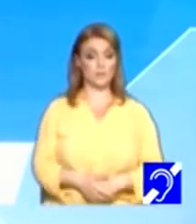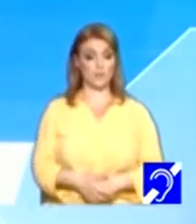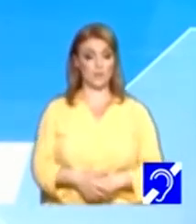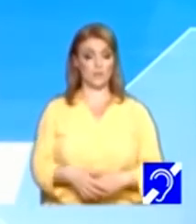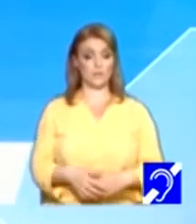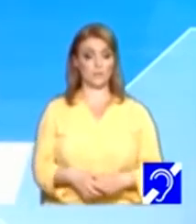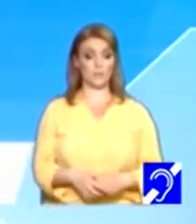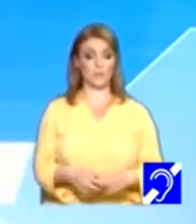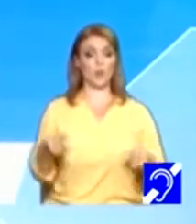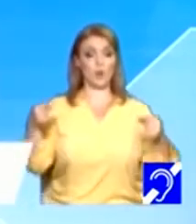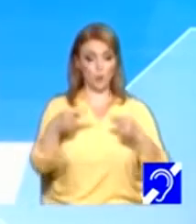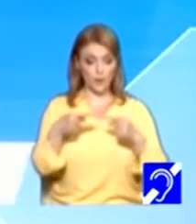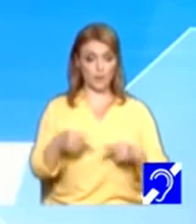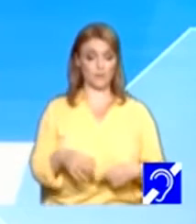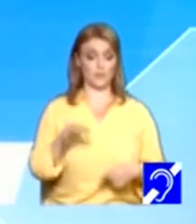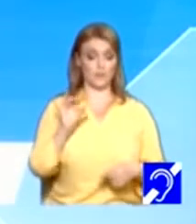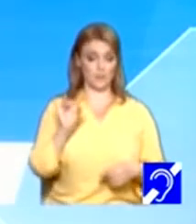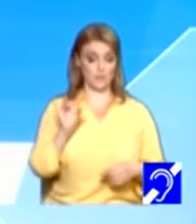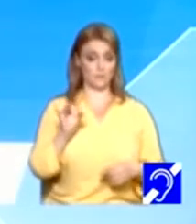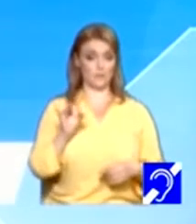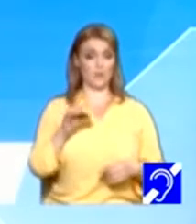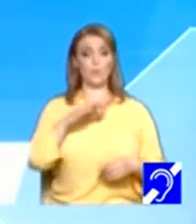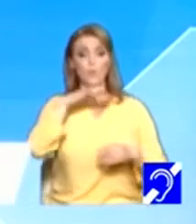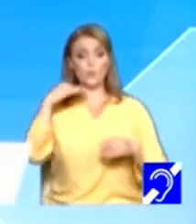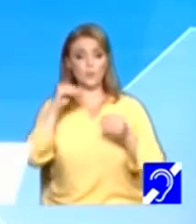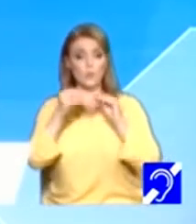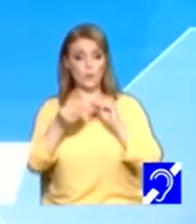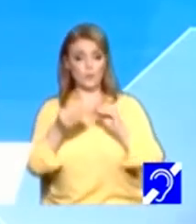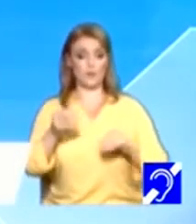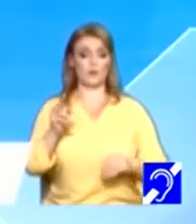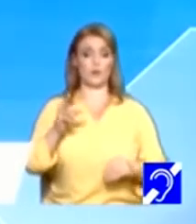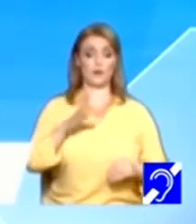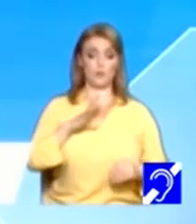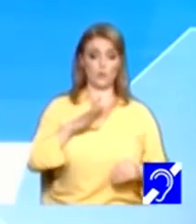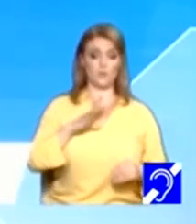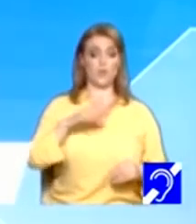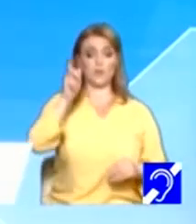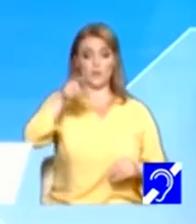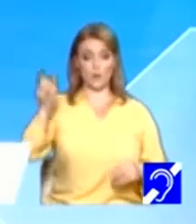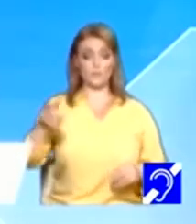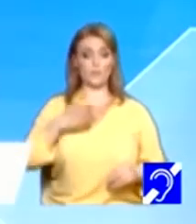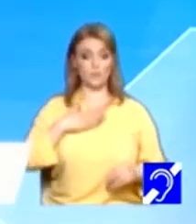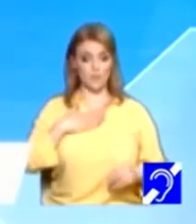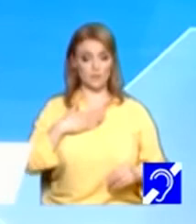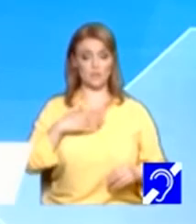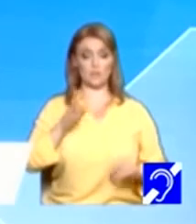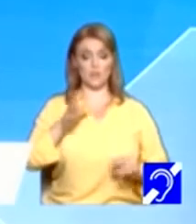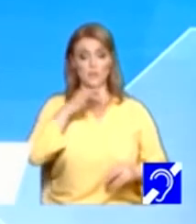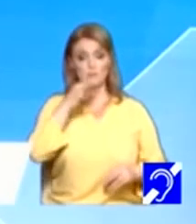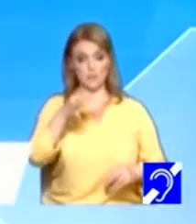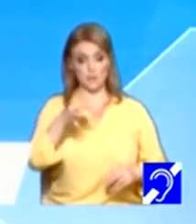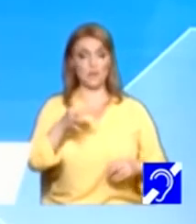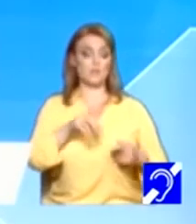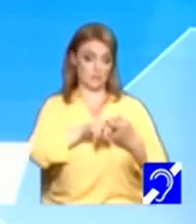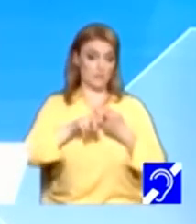nu în ultimul rând, foarte multe probleme care au fost și care foarte corect cetățenii noștri și le-au spus, țin de